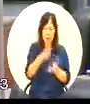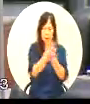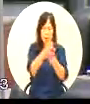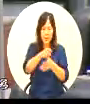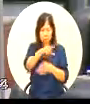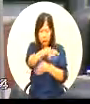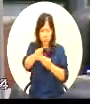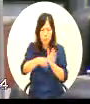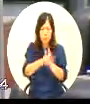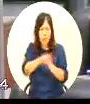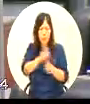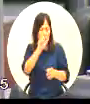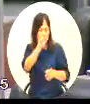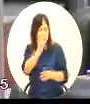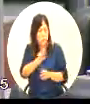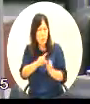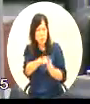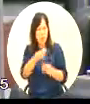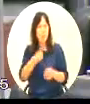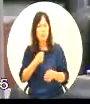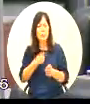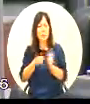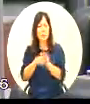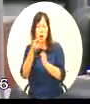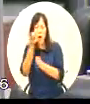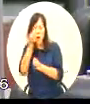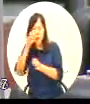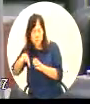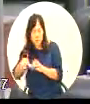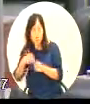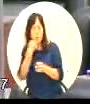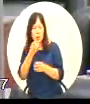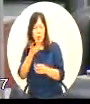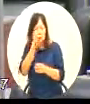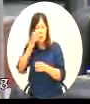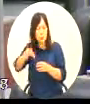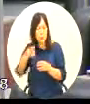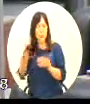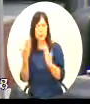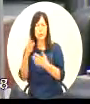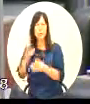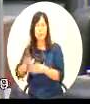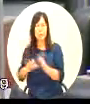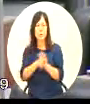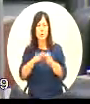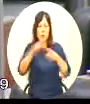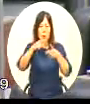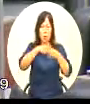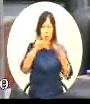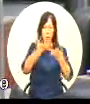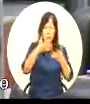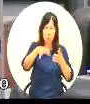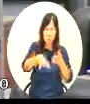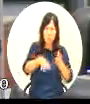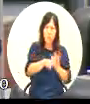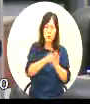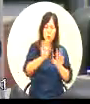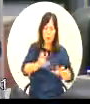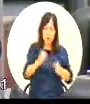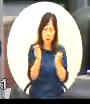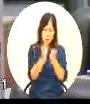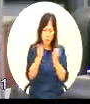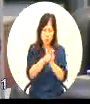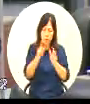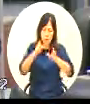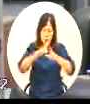里有什么特色嘛。那观光局更不用说，观光景点最清楚。那公务局也很清楚啊，最近有什么重大的市